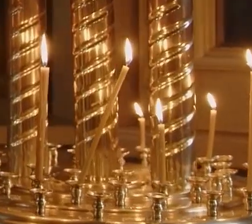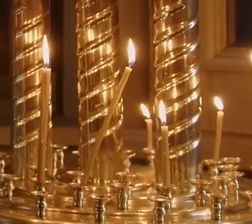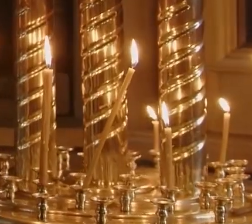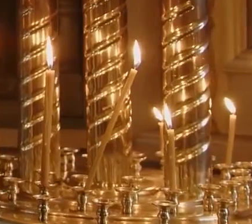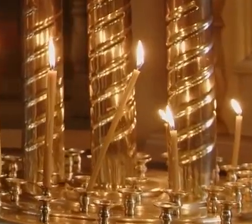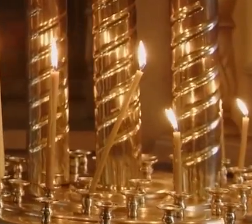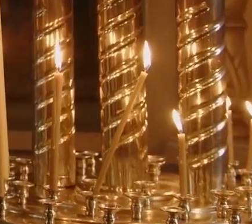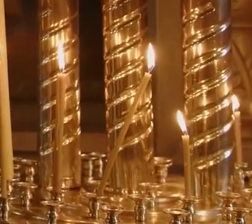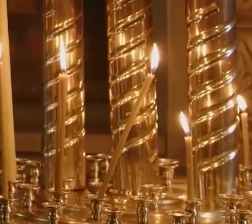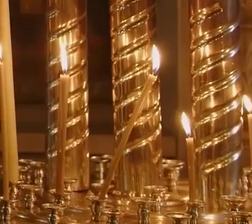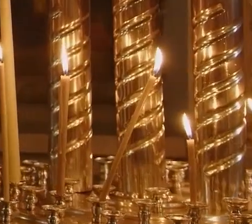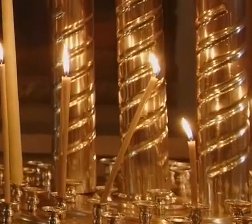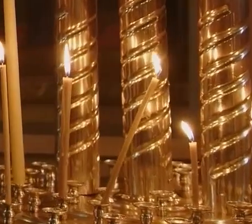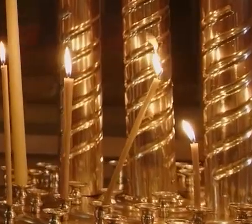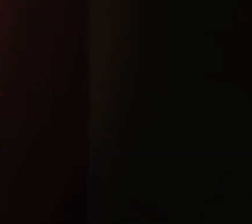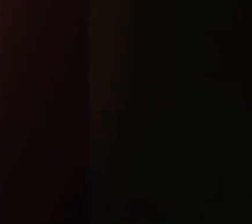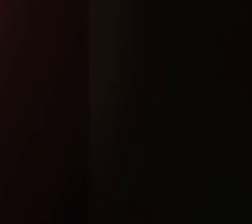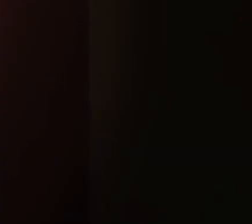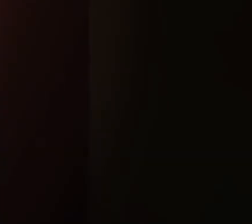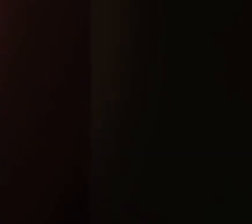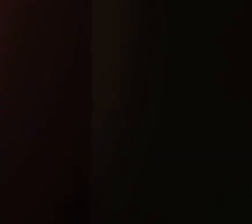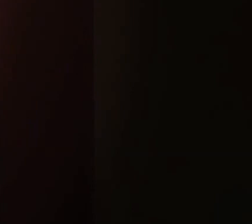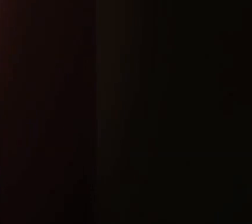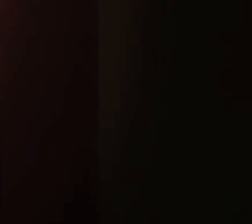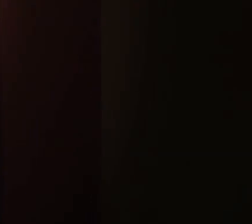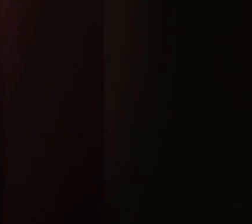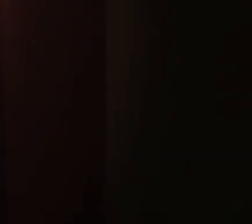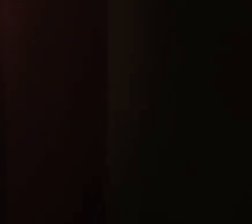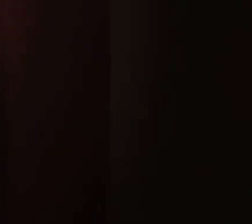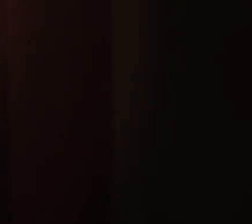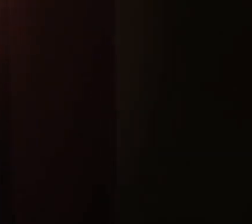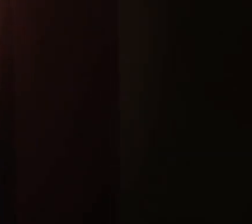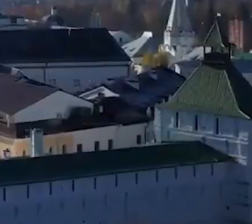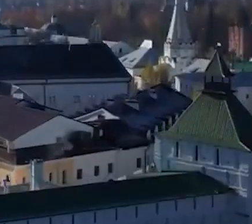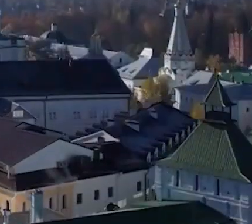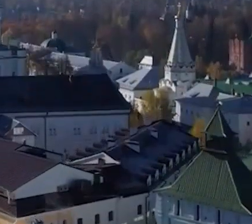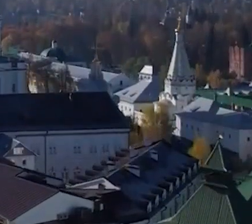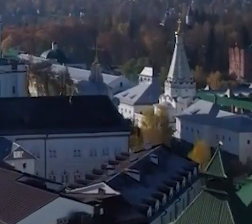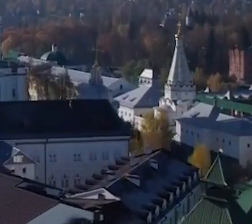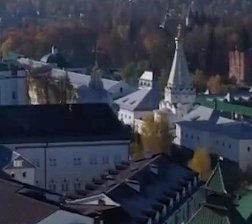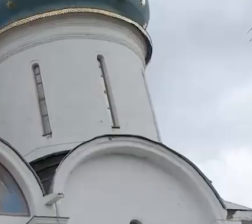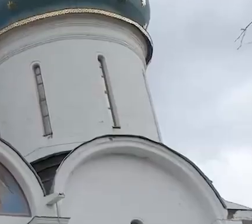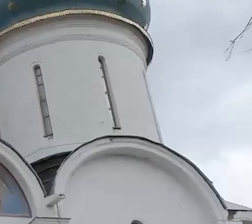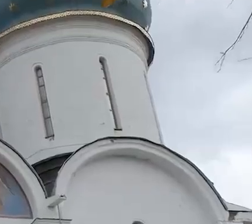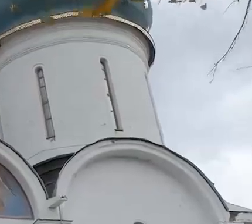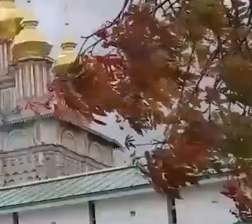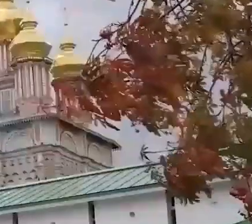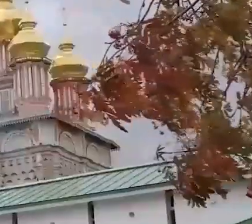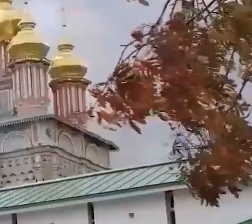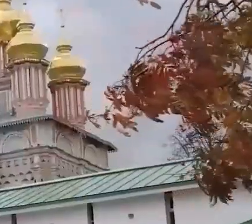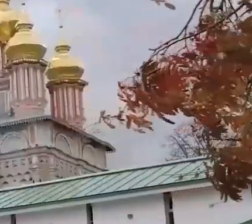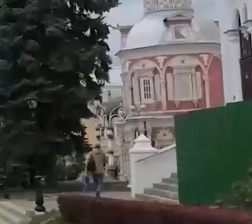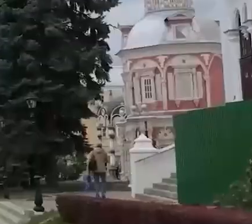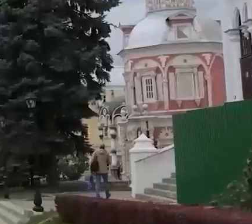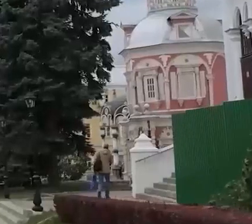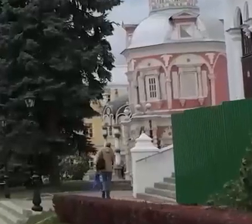Евангелие в одном изображении. Спас Нерукотворный, неразгаданный образ Христа. Вера. На этом месте почти